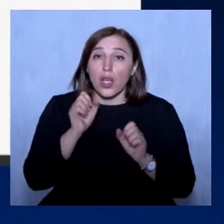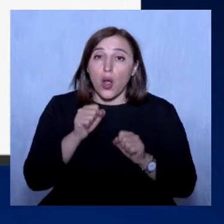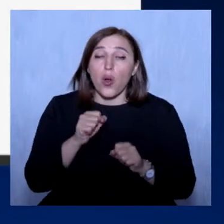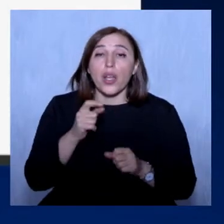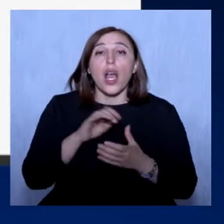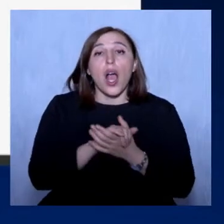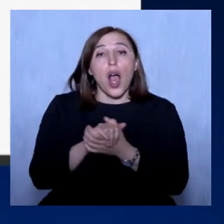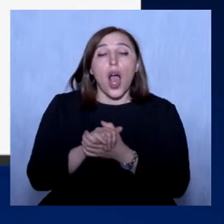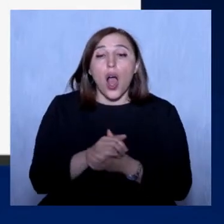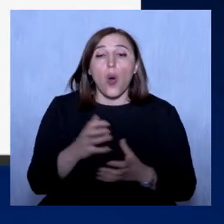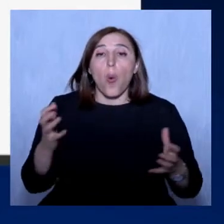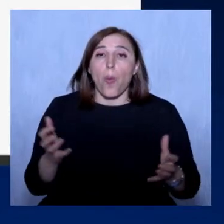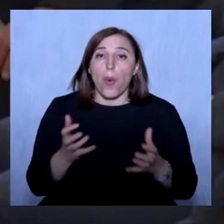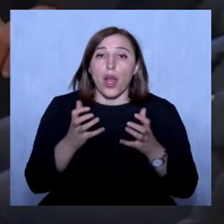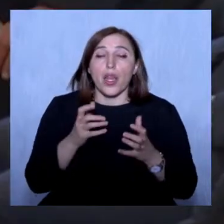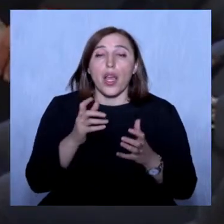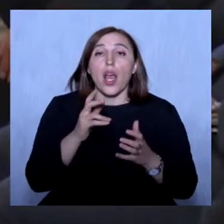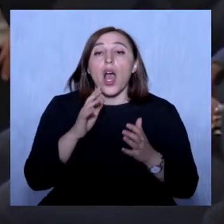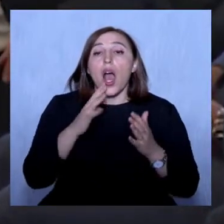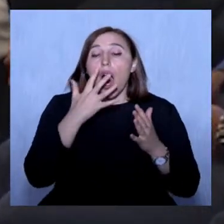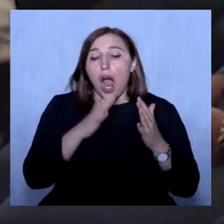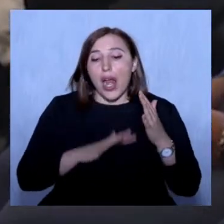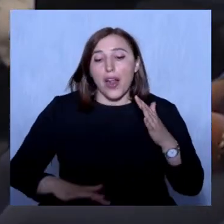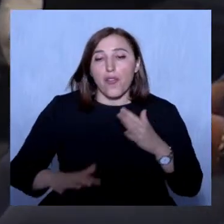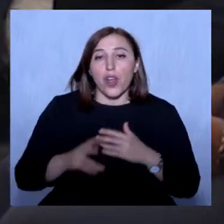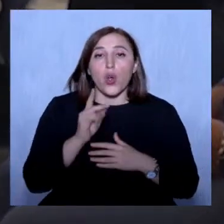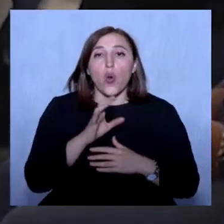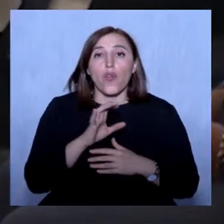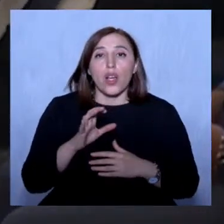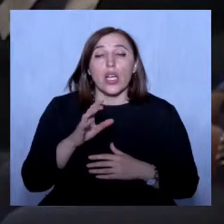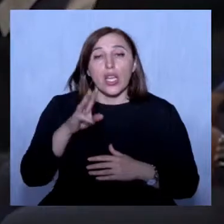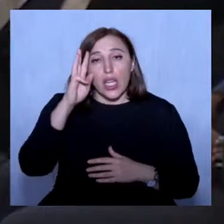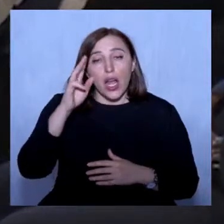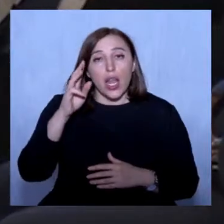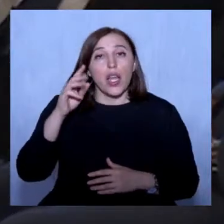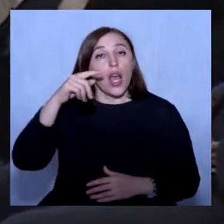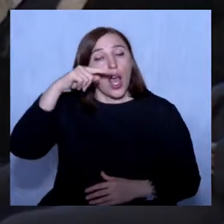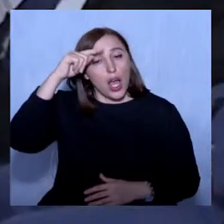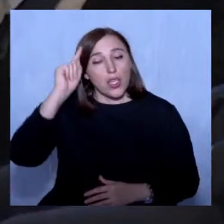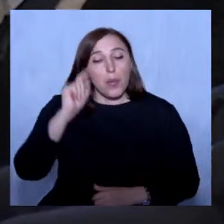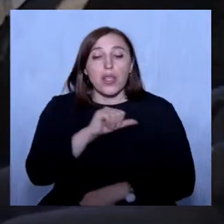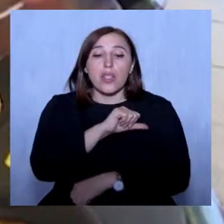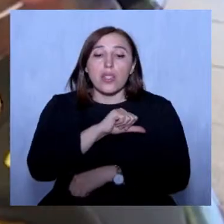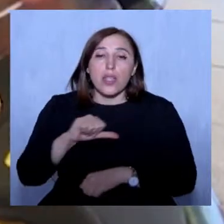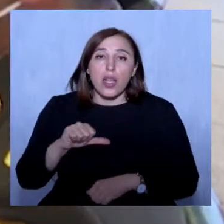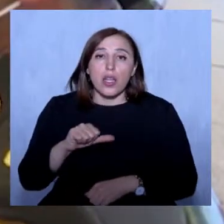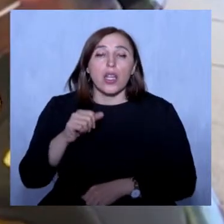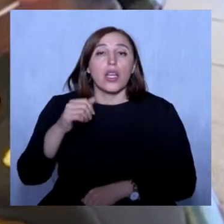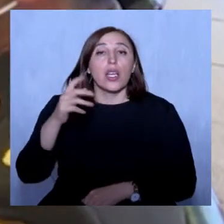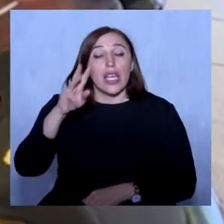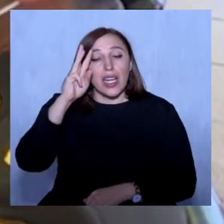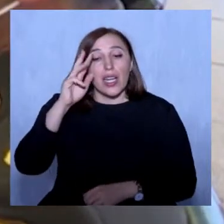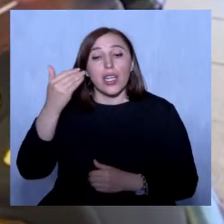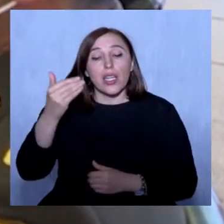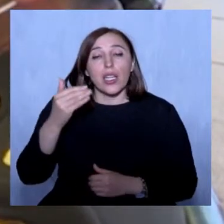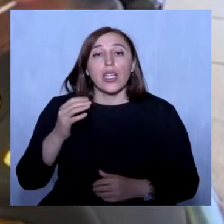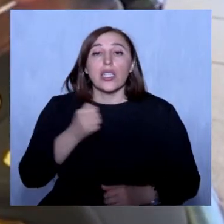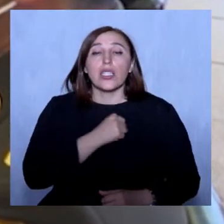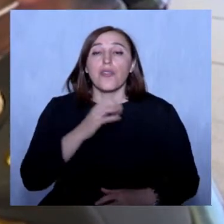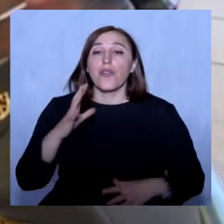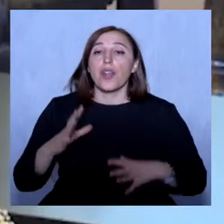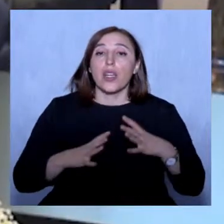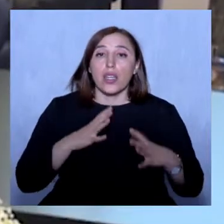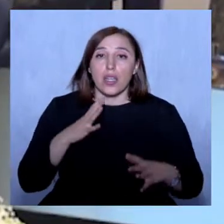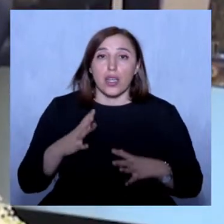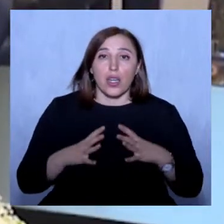խաղաղությունը հարավային կովկասում։ Անդրադարնալով իրանա ադրբեջանական սահմանին ընթացող, իրանական զորավաժություններին և դրյանցի